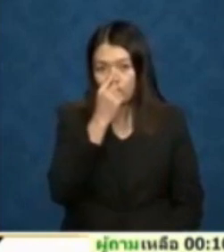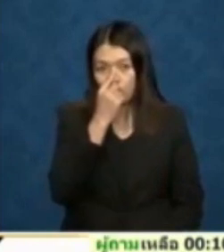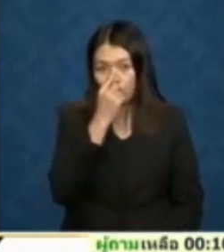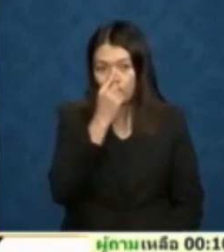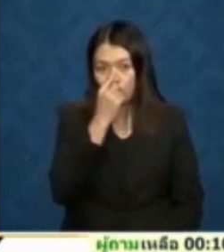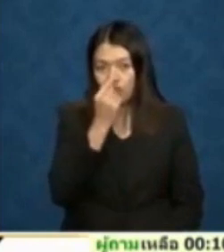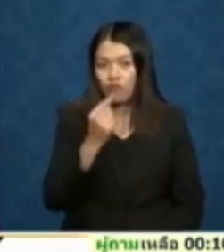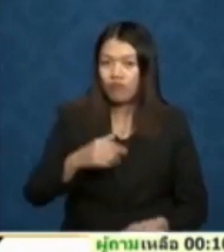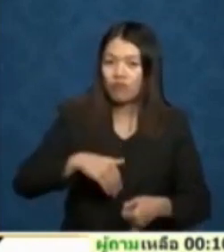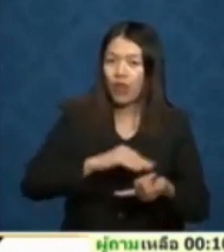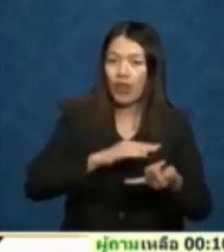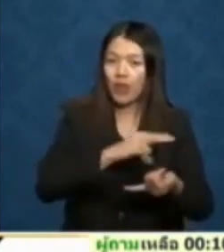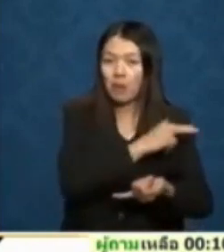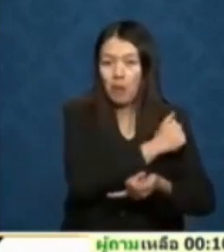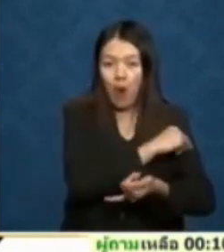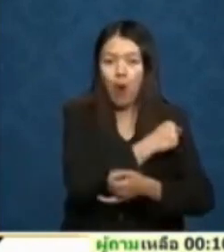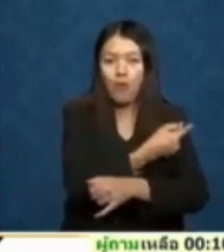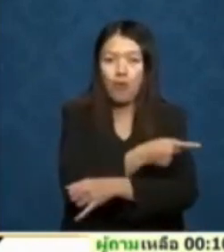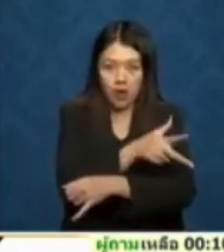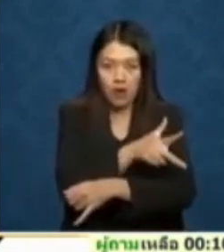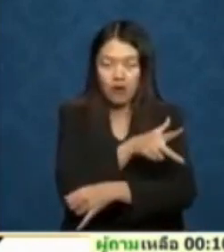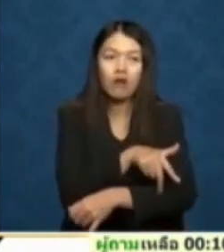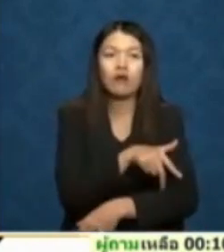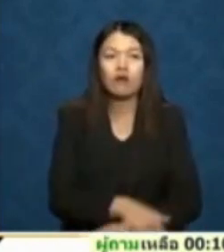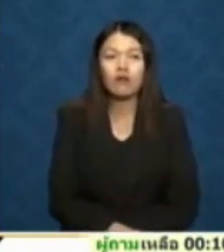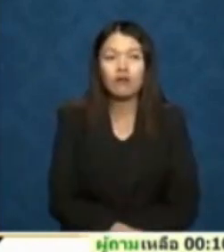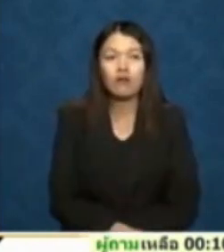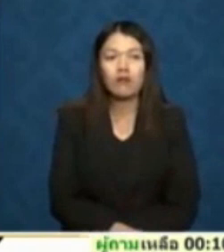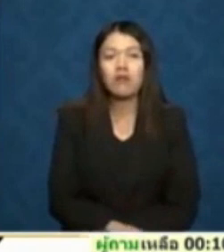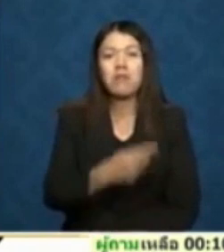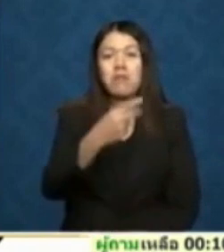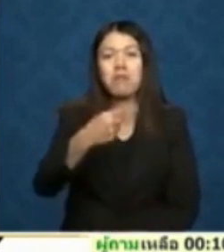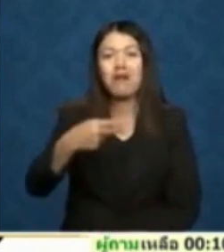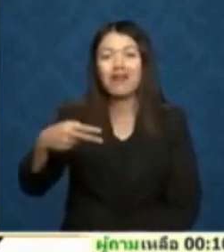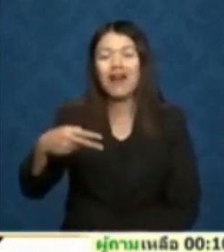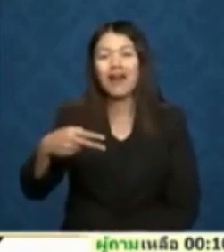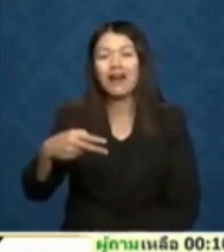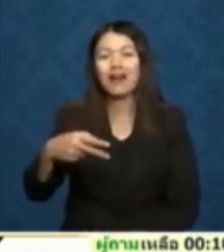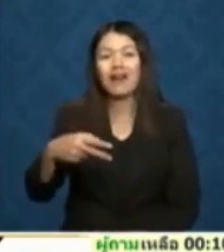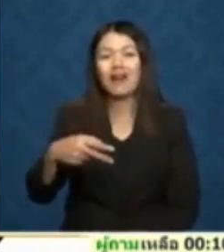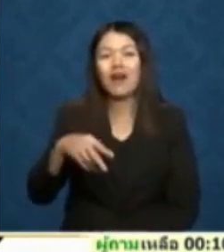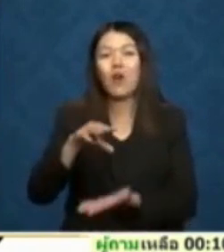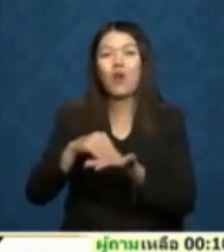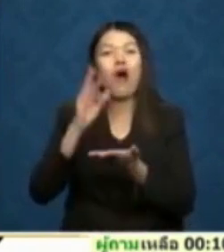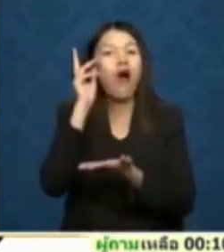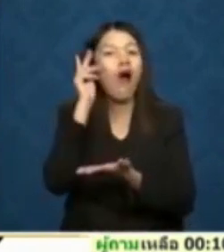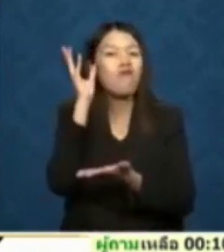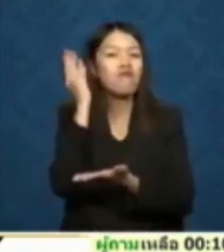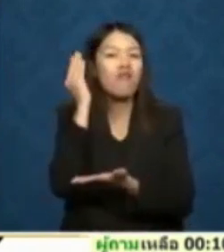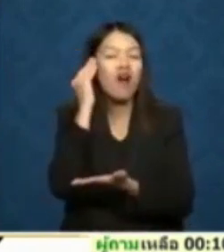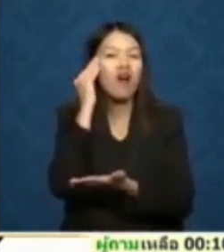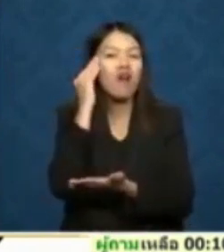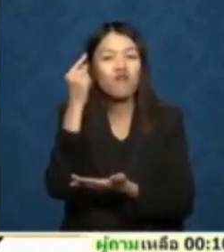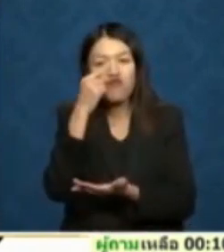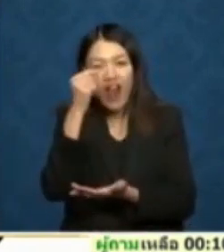ณหมอที่ภูเก็ตเป็นภาษาของข้อมูลข่าวสารที่ได้เผย